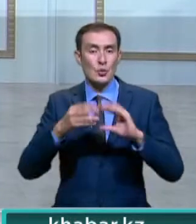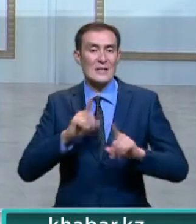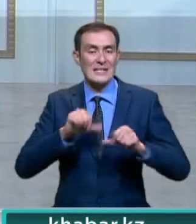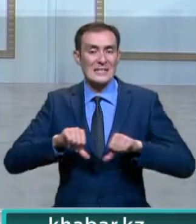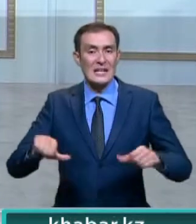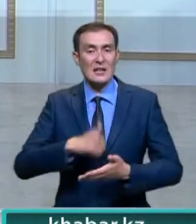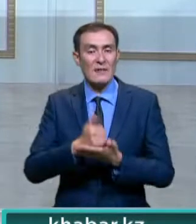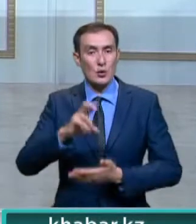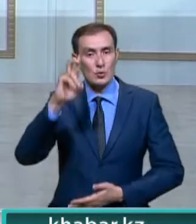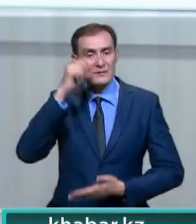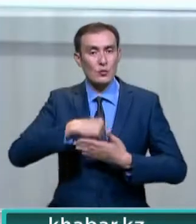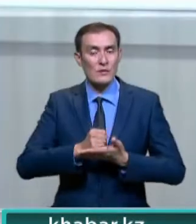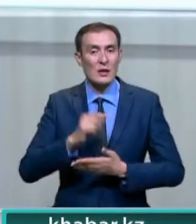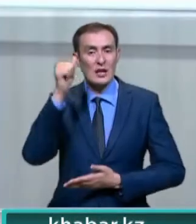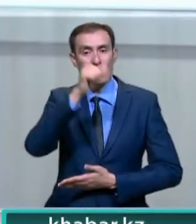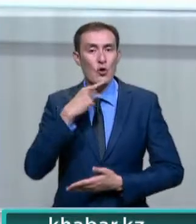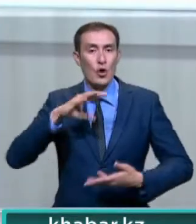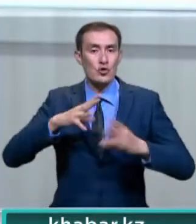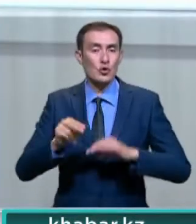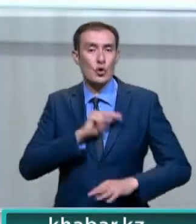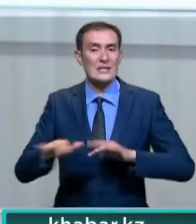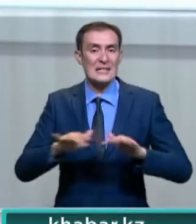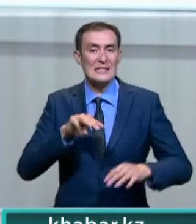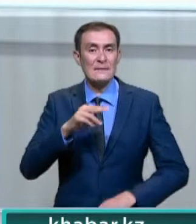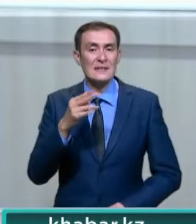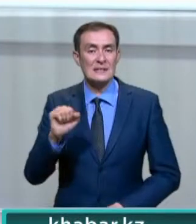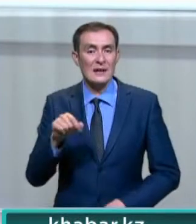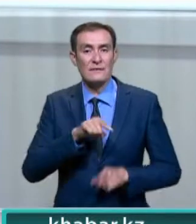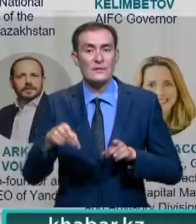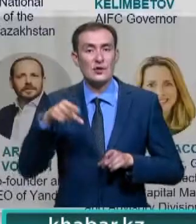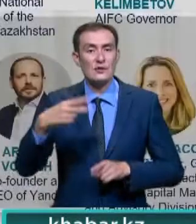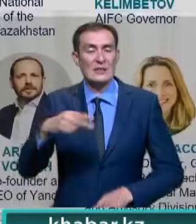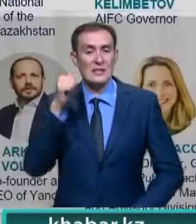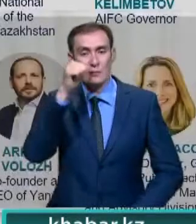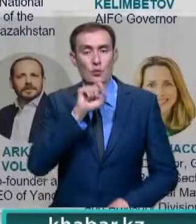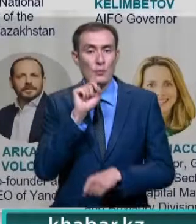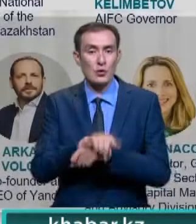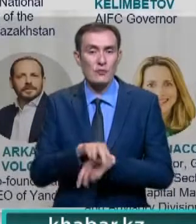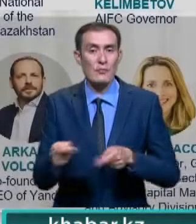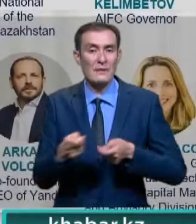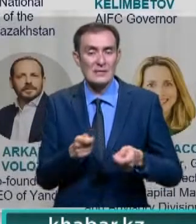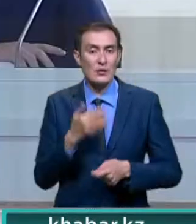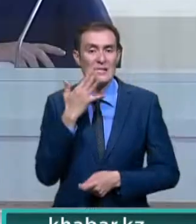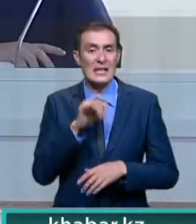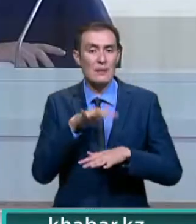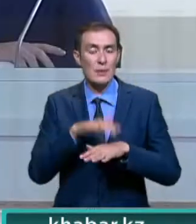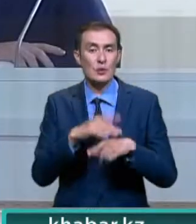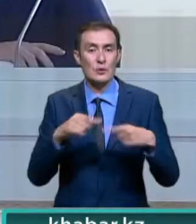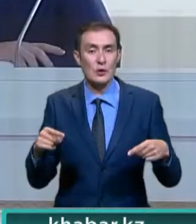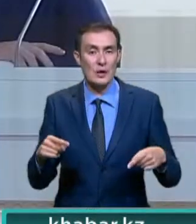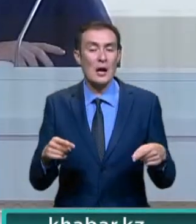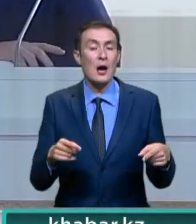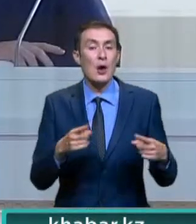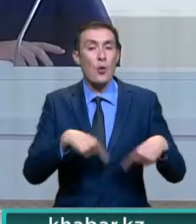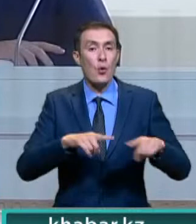заседания, глава государства утвердил годовой отчет о деятельности МФЦ за 2020 год, поручив правительству, Нацбанку и другим